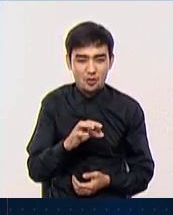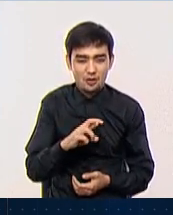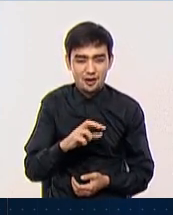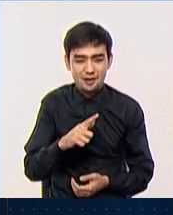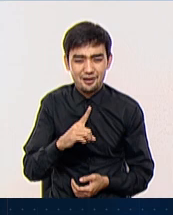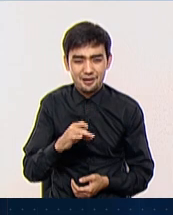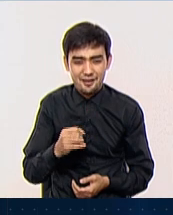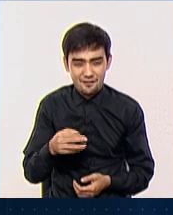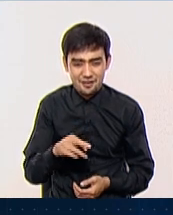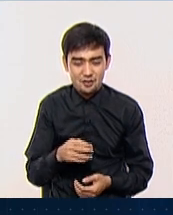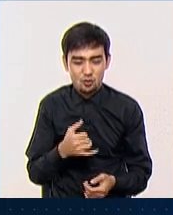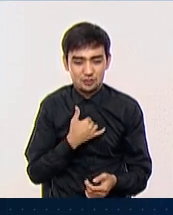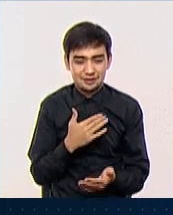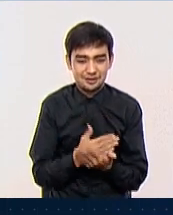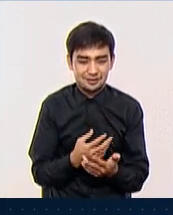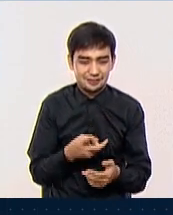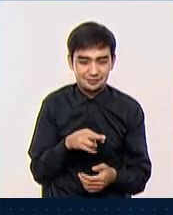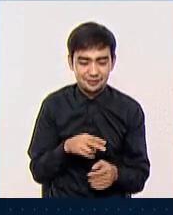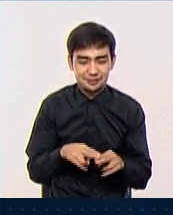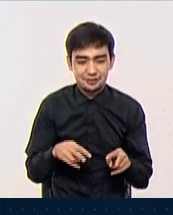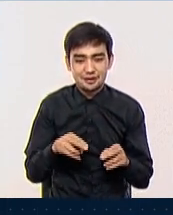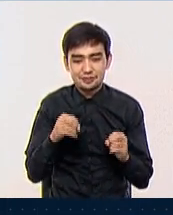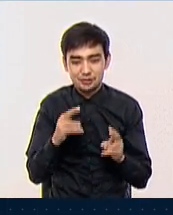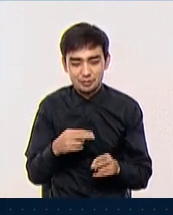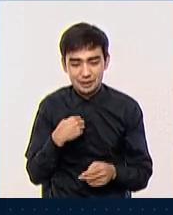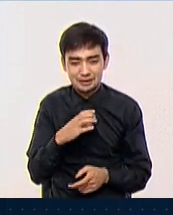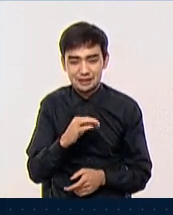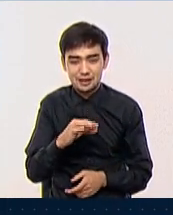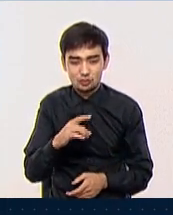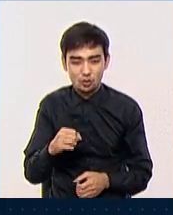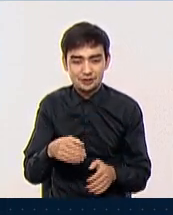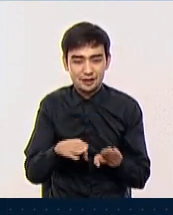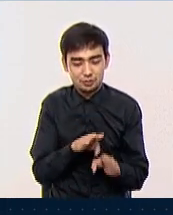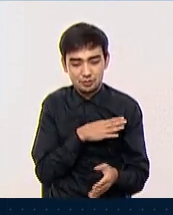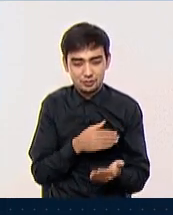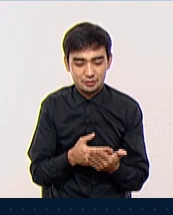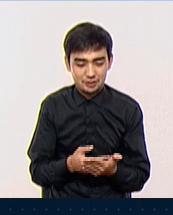есть спектакль «Спартак», да, мы закрывали сезон.